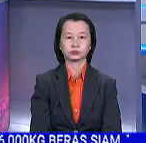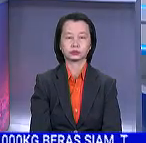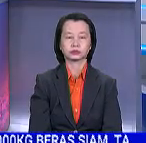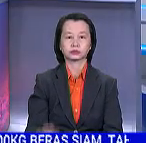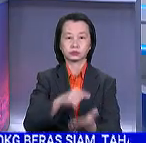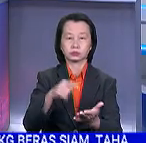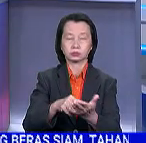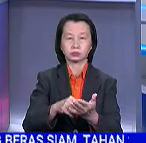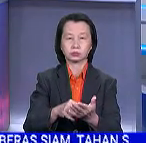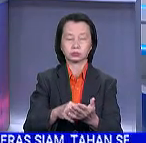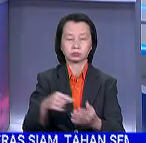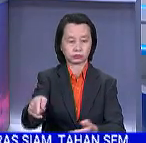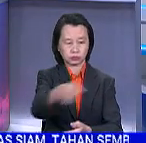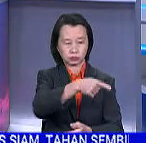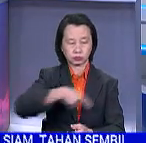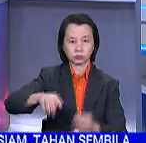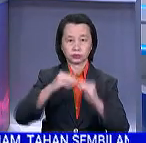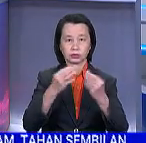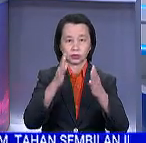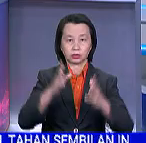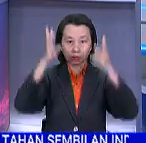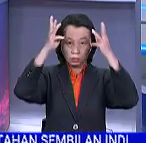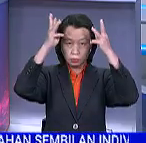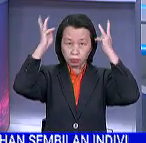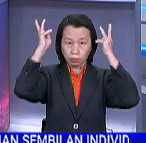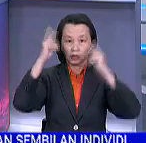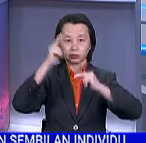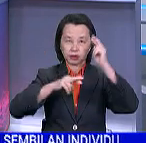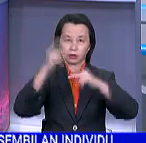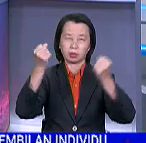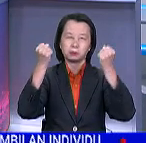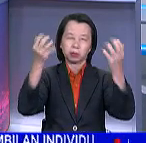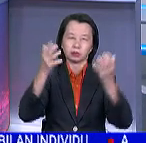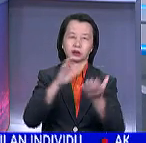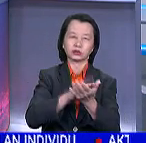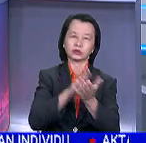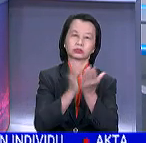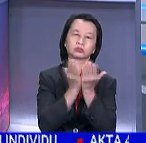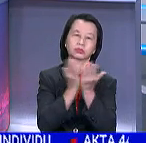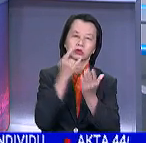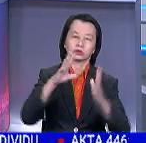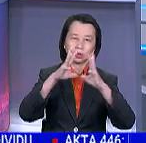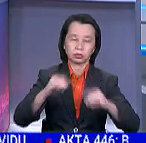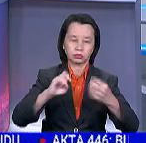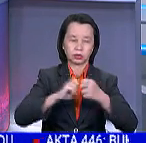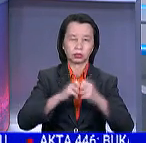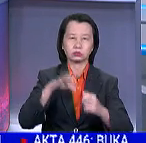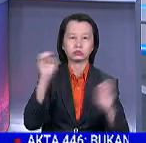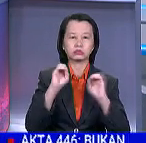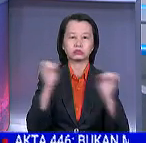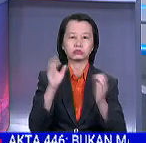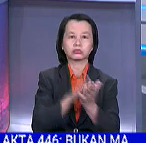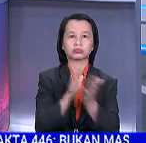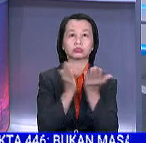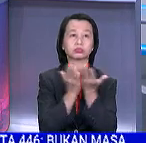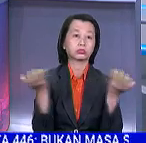Dan ini pula reaksi dalam kalangan masyarakat orang asli. Bina lebih banyak sekolah bagi mengatasi masalah keciciran anak